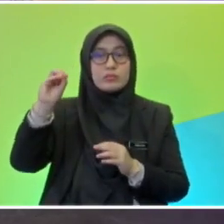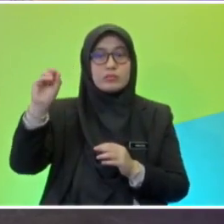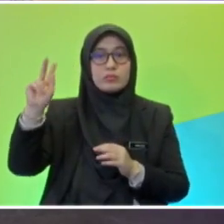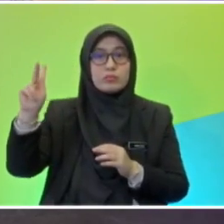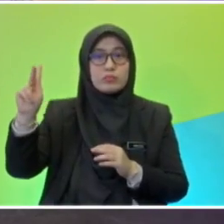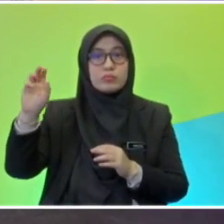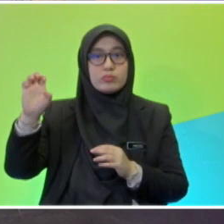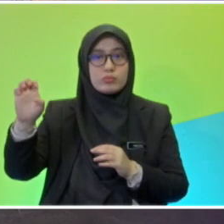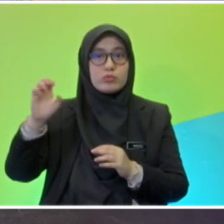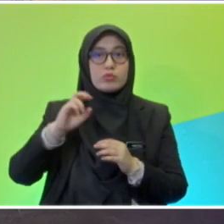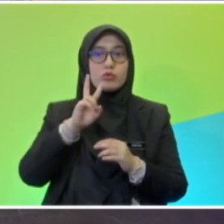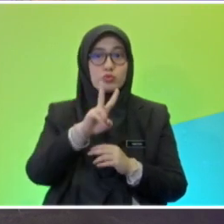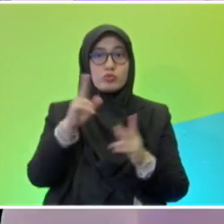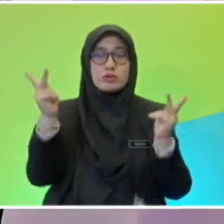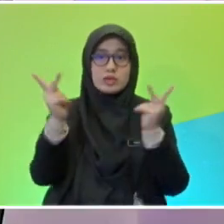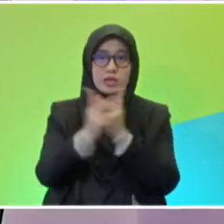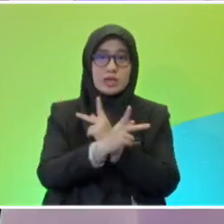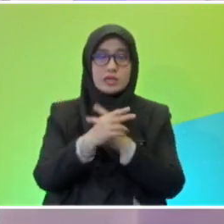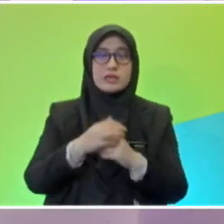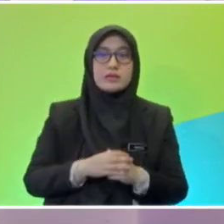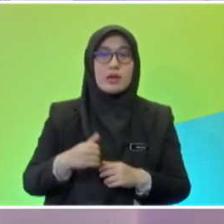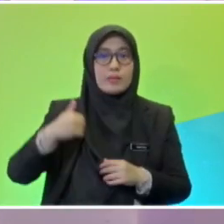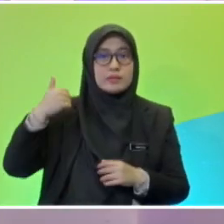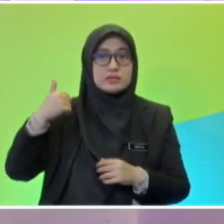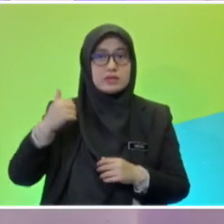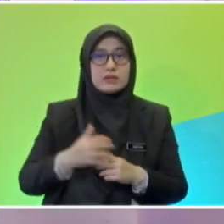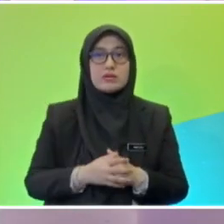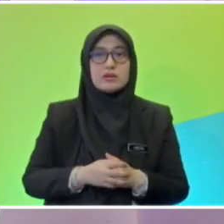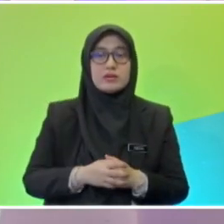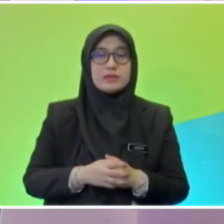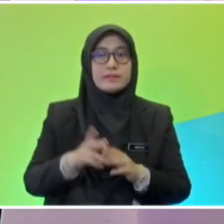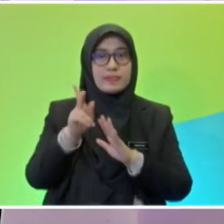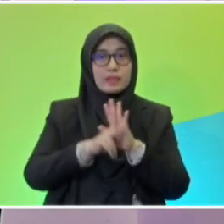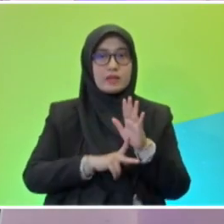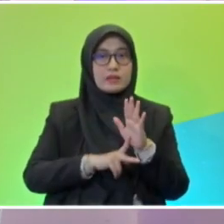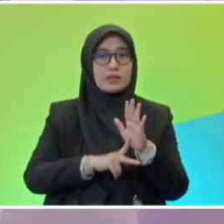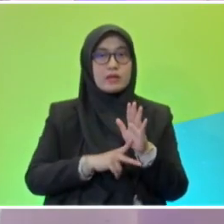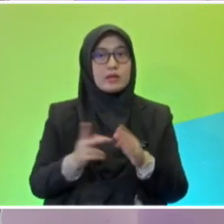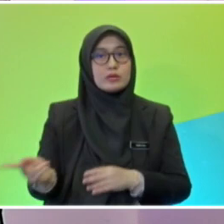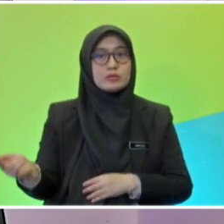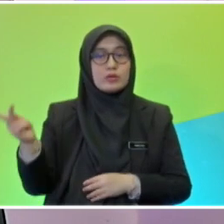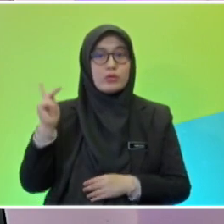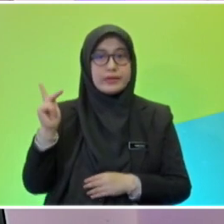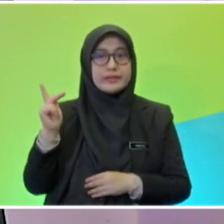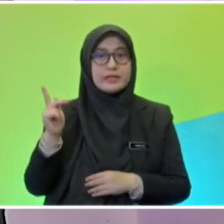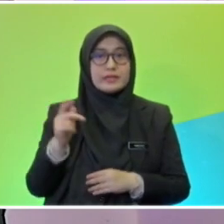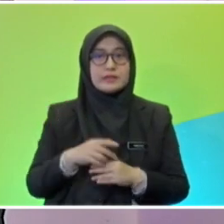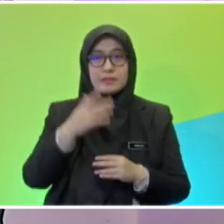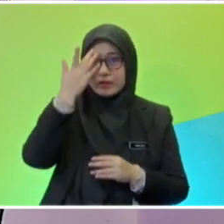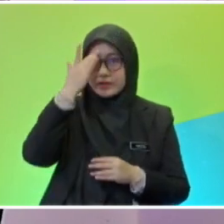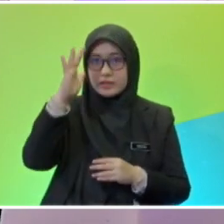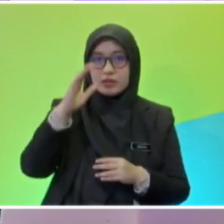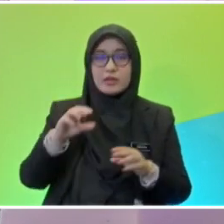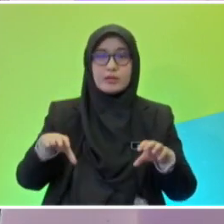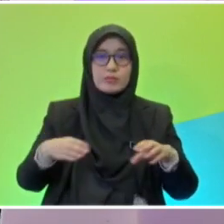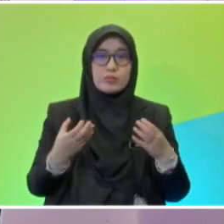kubu di bukit sabuk ini tadi ya Oke jadi terletak di curam perbukitan di Mahi dalam peperangan tersebut membina kubu pertahanan pada